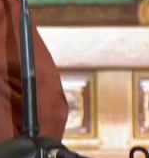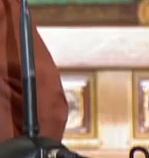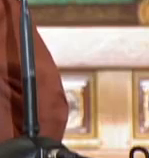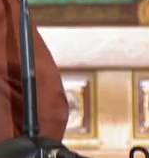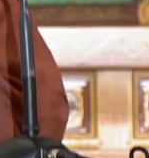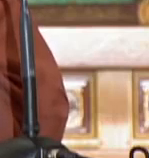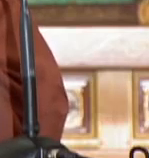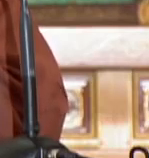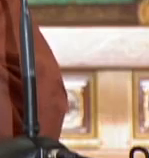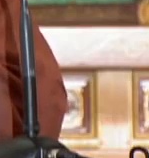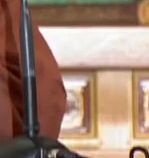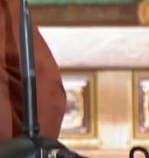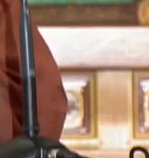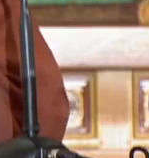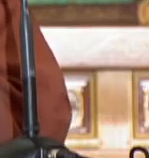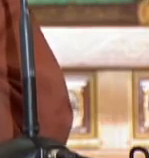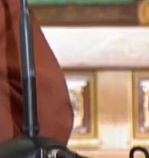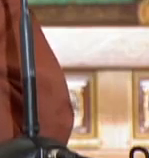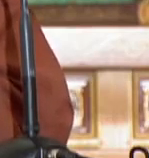안녕하십니까.